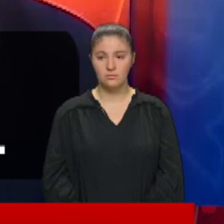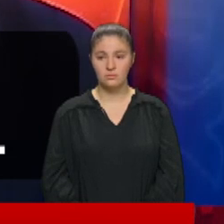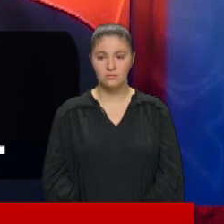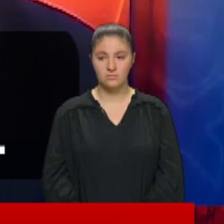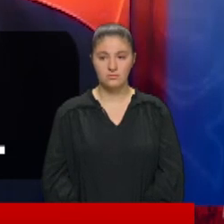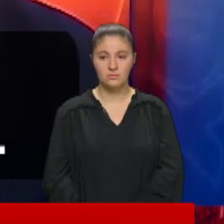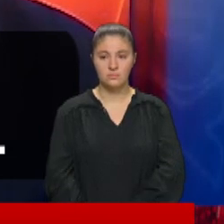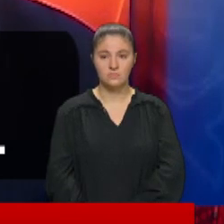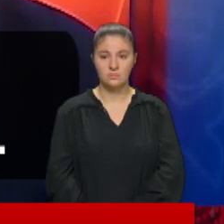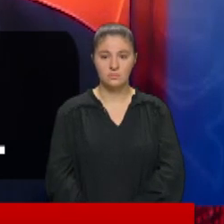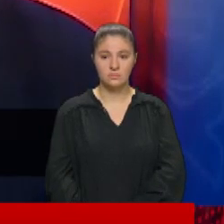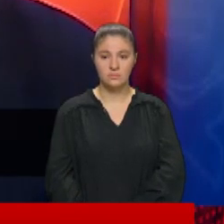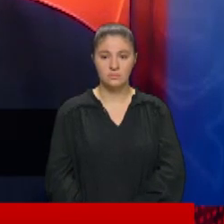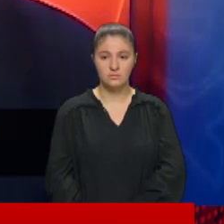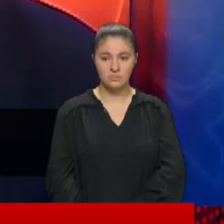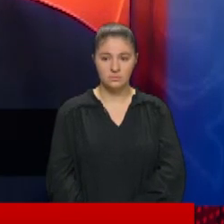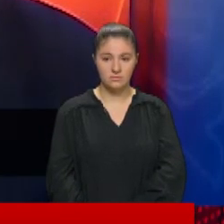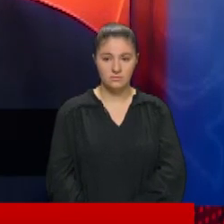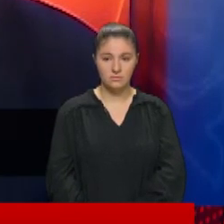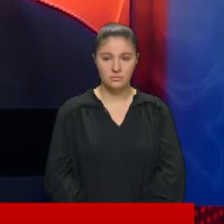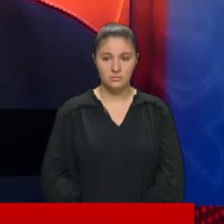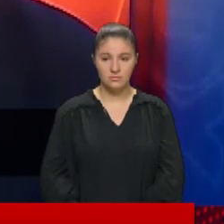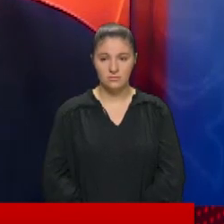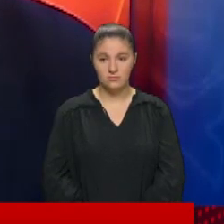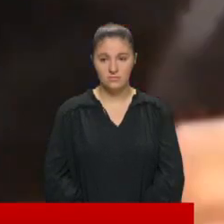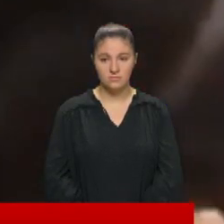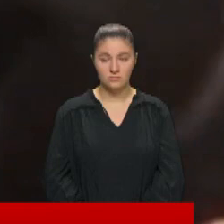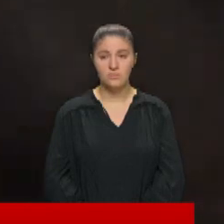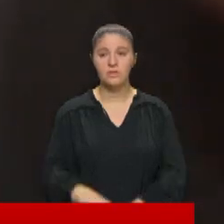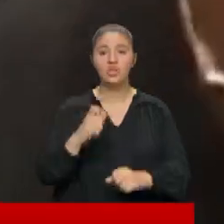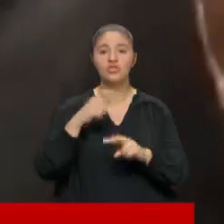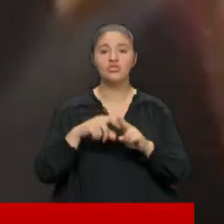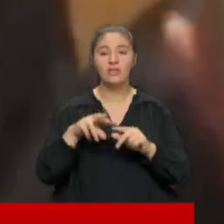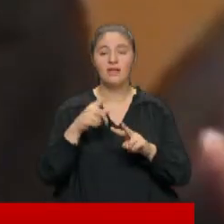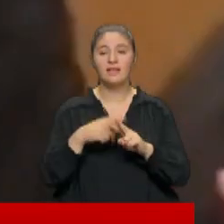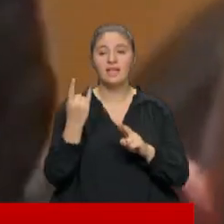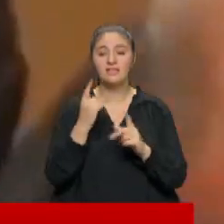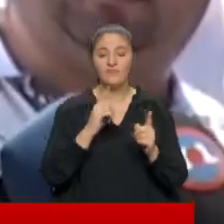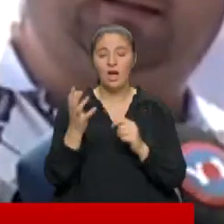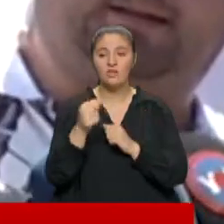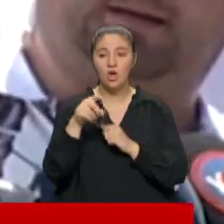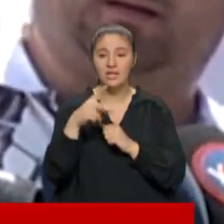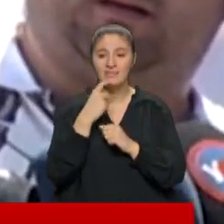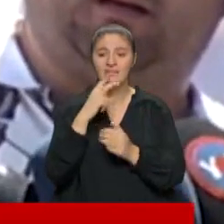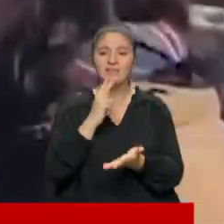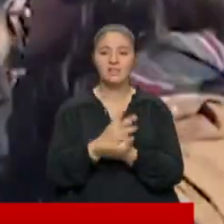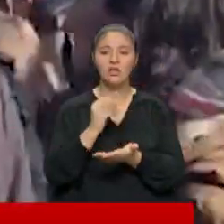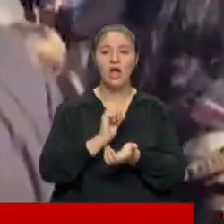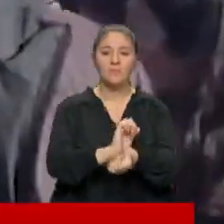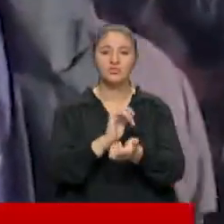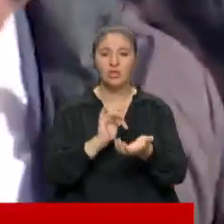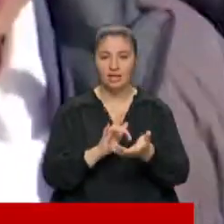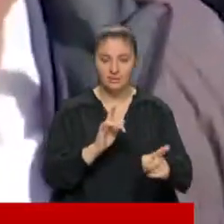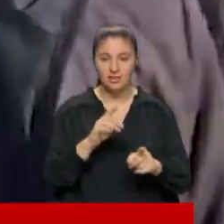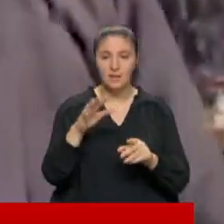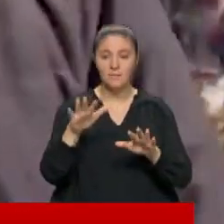Mahkemesi'nden verilen ihlal kararı sonrasında tekrar milletvekilliğine geri kazandı. Can Atalay'ın Gezi davasından aldığı 18 yıl kesinleşen hapis